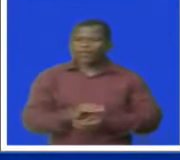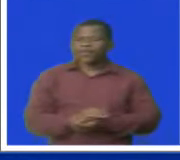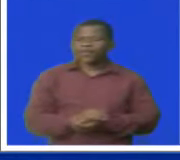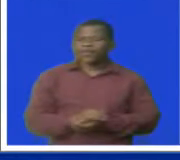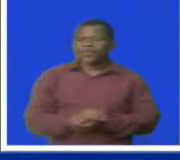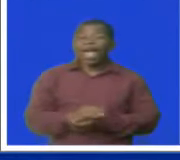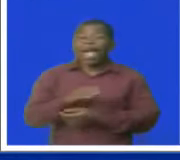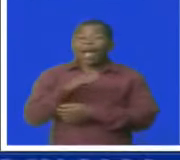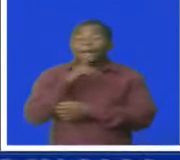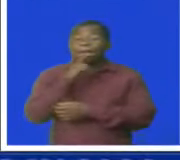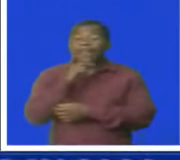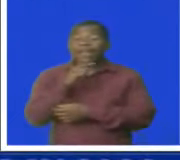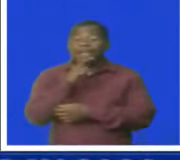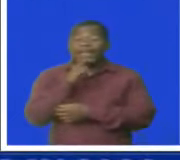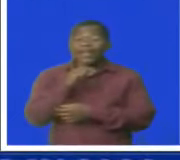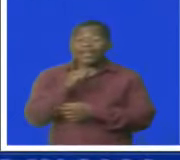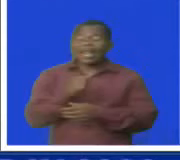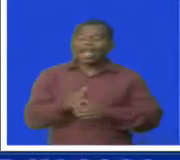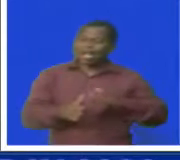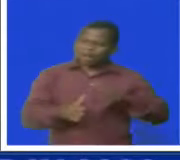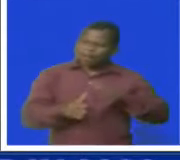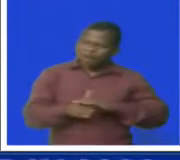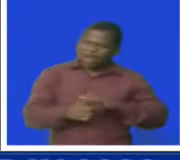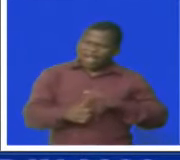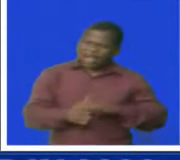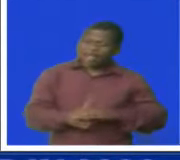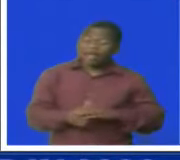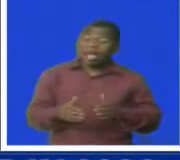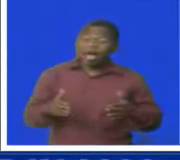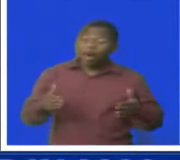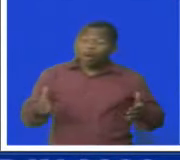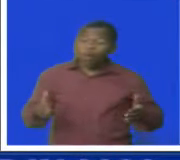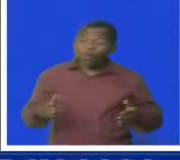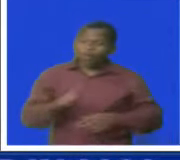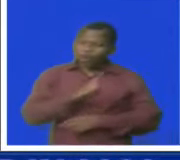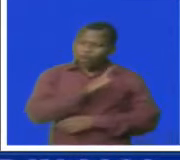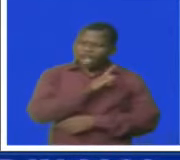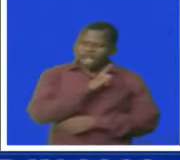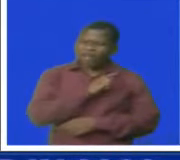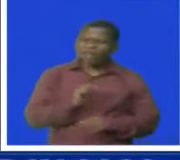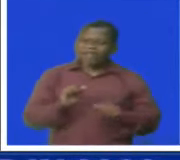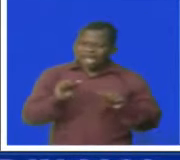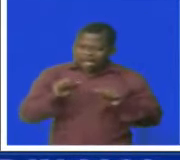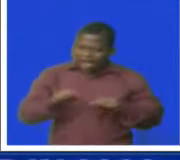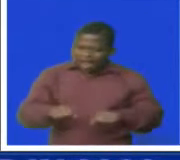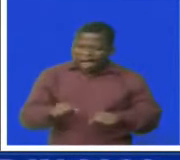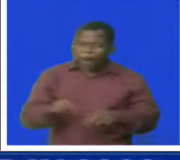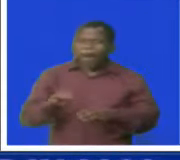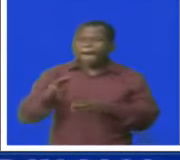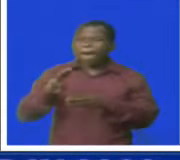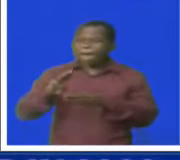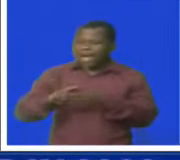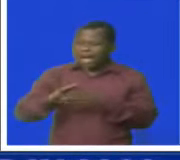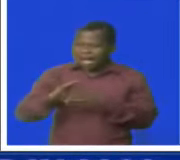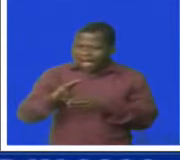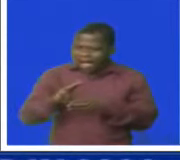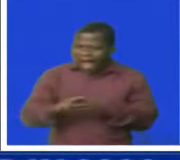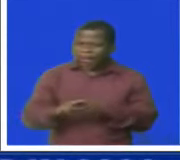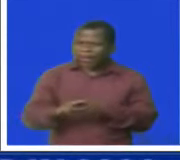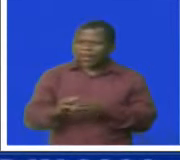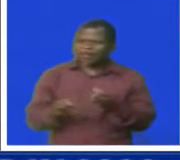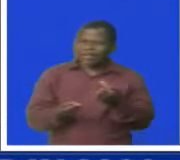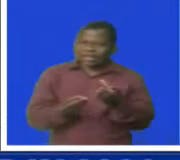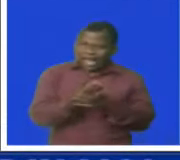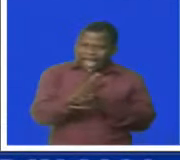ngokuthi avumele make ukuthi bahlale phansi bakhulumise tindzaba ndikuhlelisa umndeni make angadzingi ukuthi aze